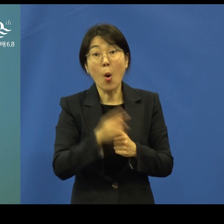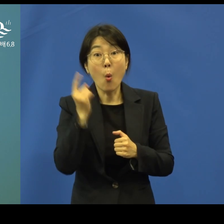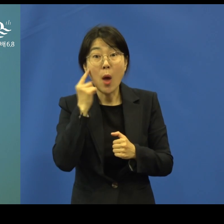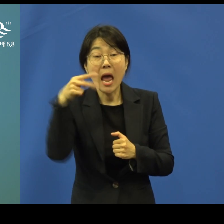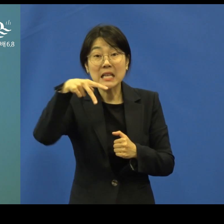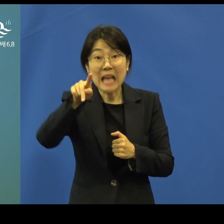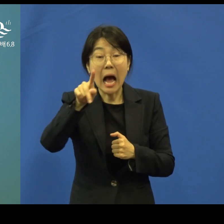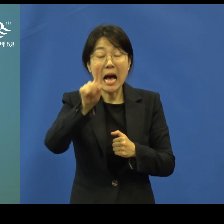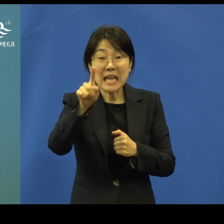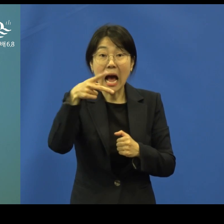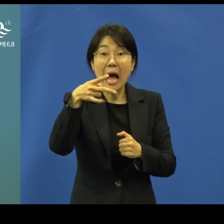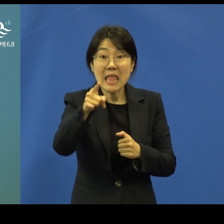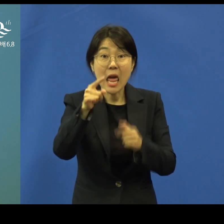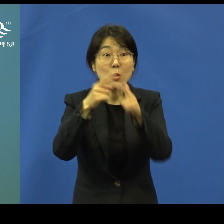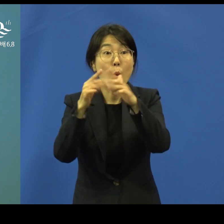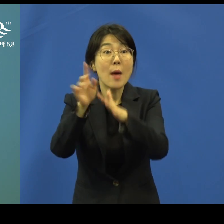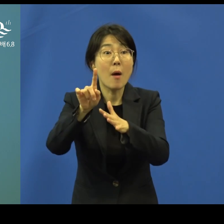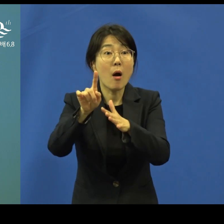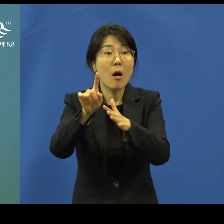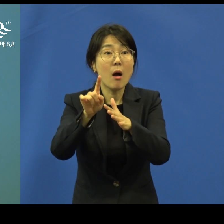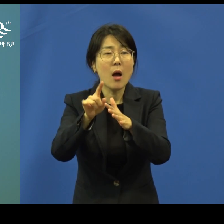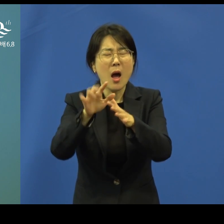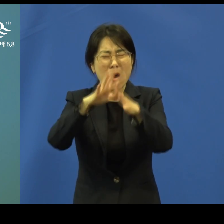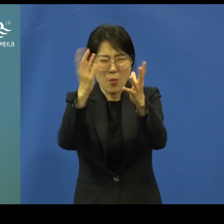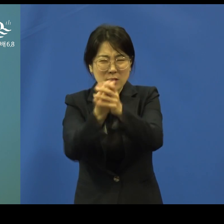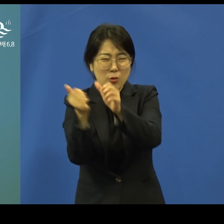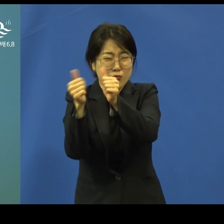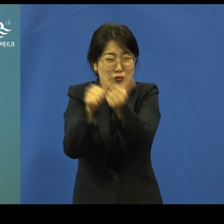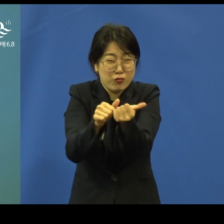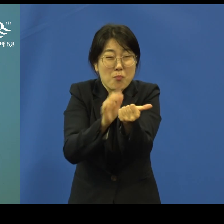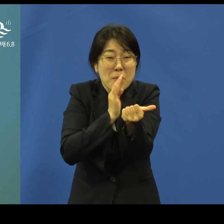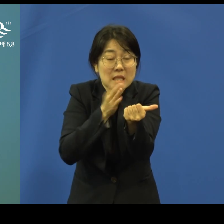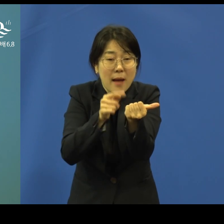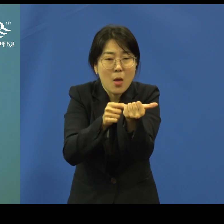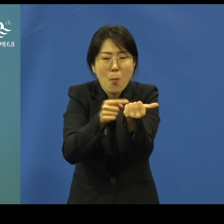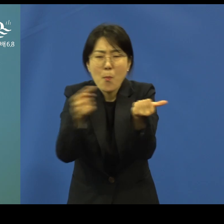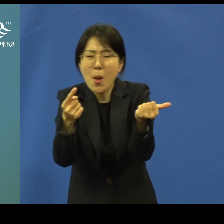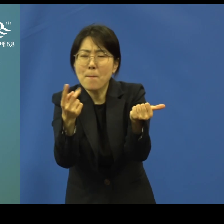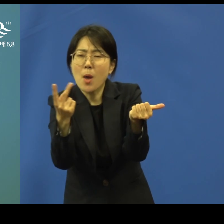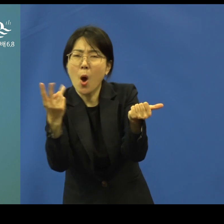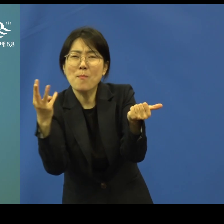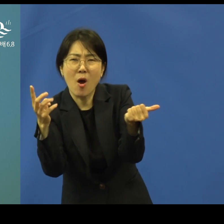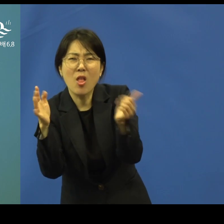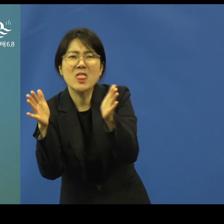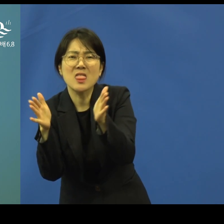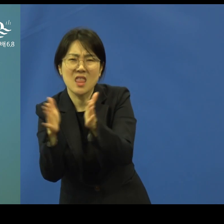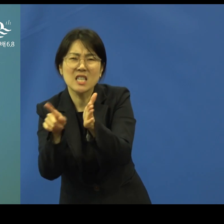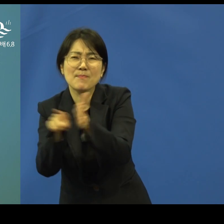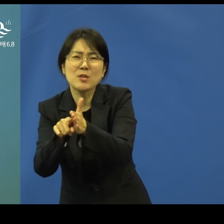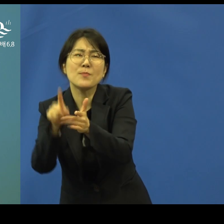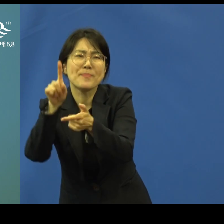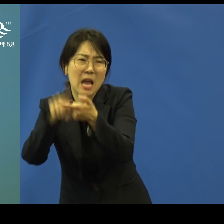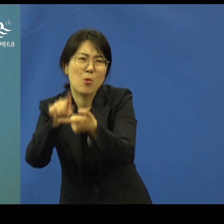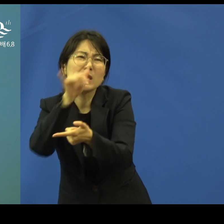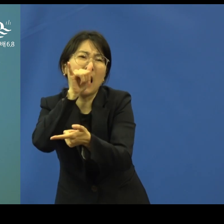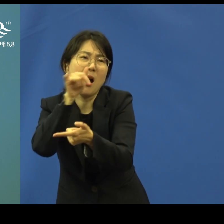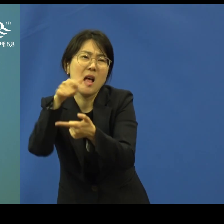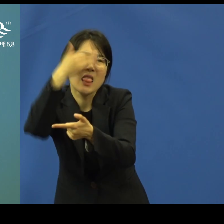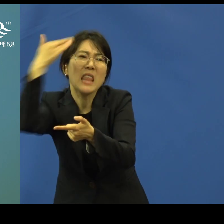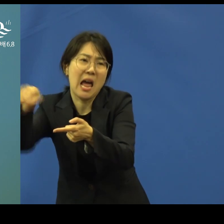충성된 사람이 소수지만 있었어요. 그런데 라오디게아 교회는 그런 언급이 없어요. 한 사람도